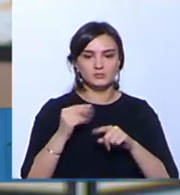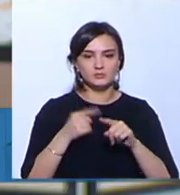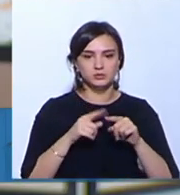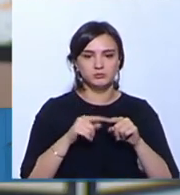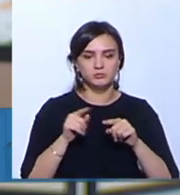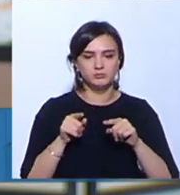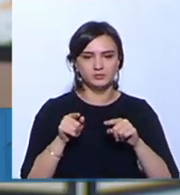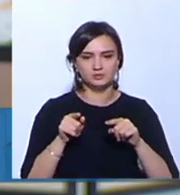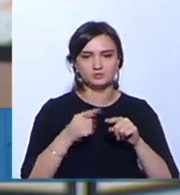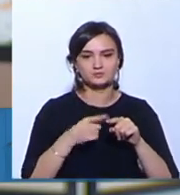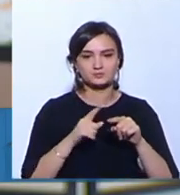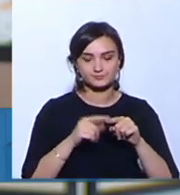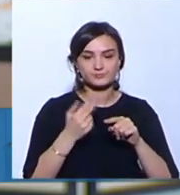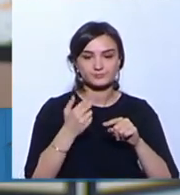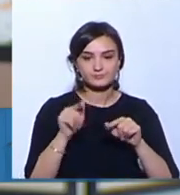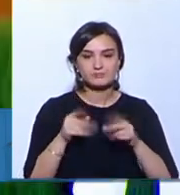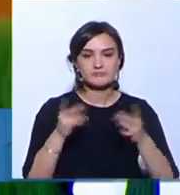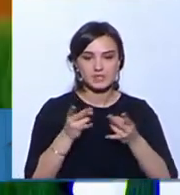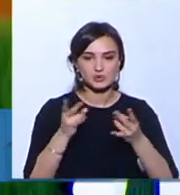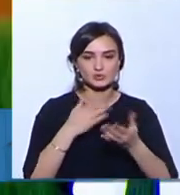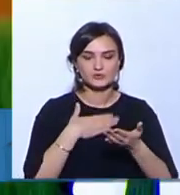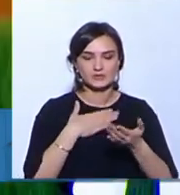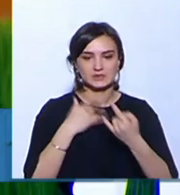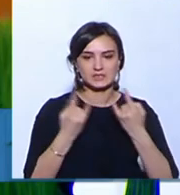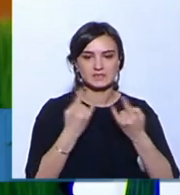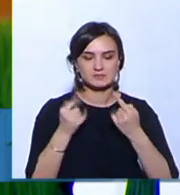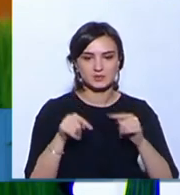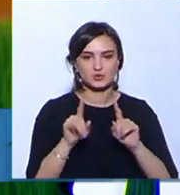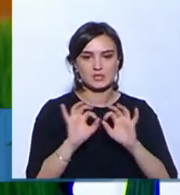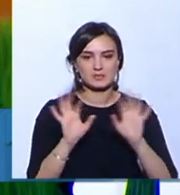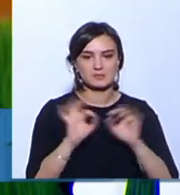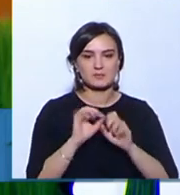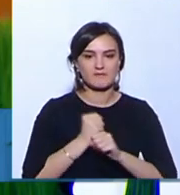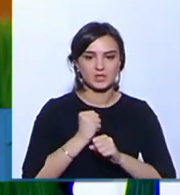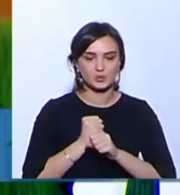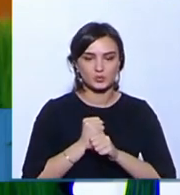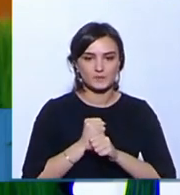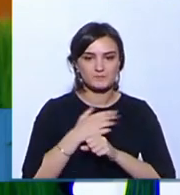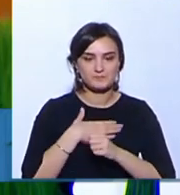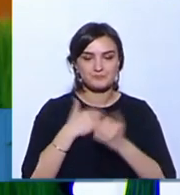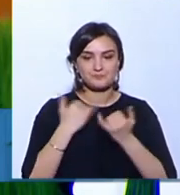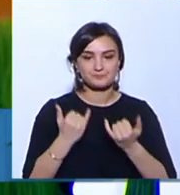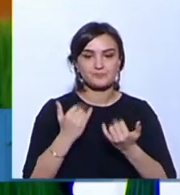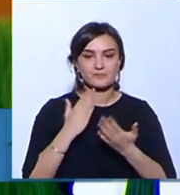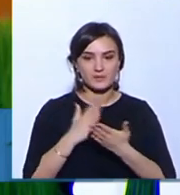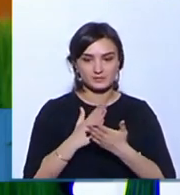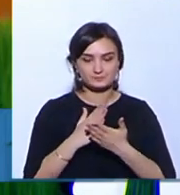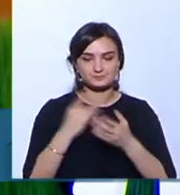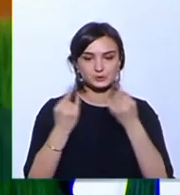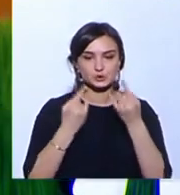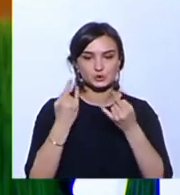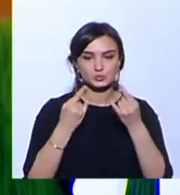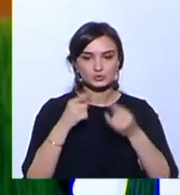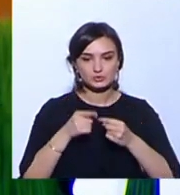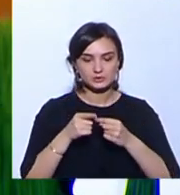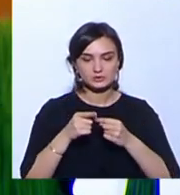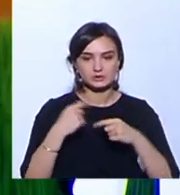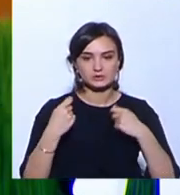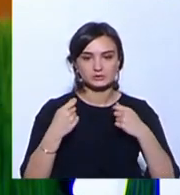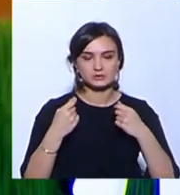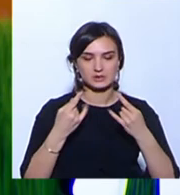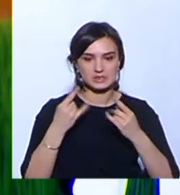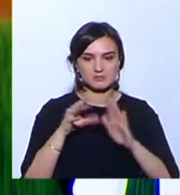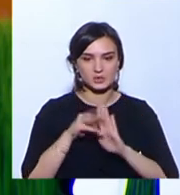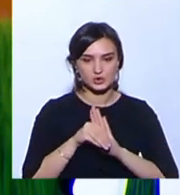და დიახ, დიახ. ანუ ეს საჭიროა ხოლმე ჩვენს გადაცემაში, რომ განმარტება გავაკეთოთ. ჩვენ ახლა გვაქვს სიუჟეტი